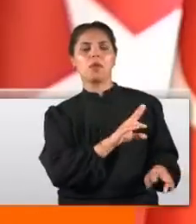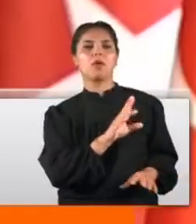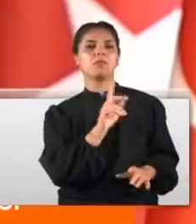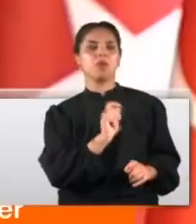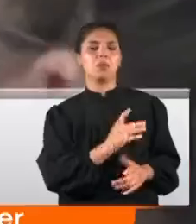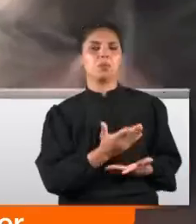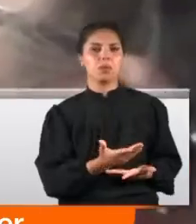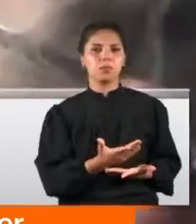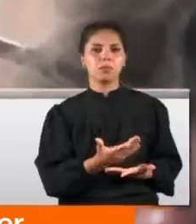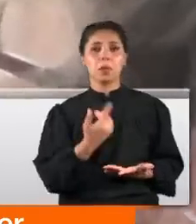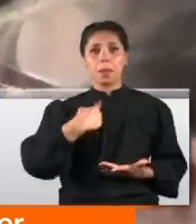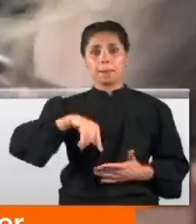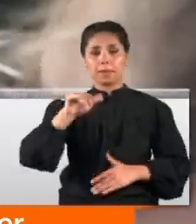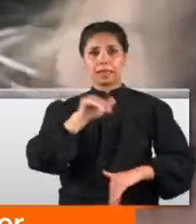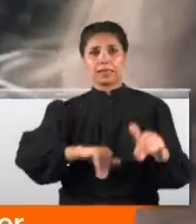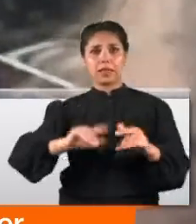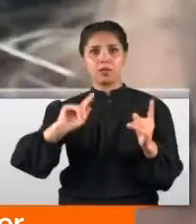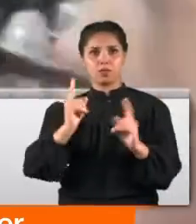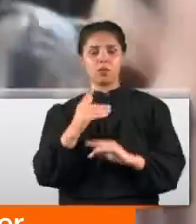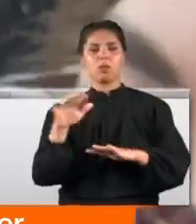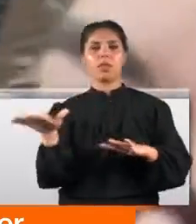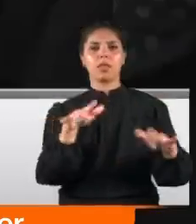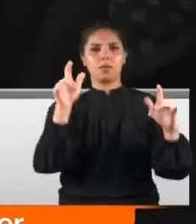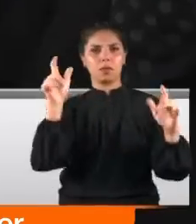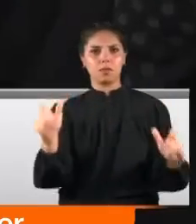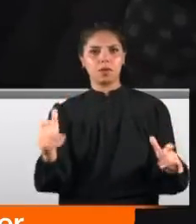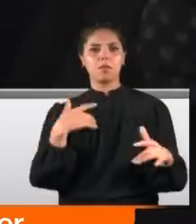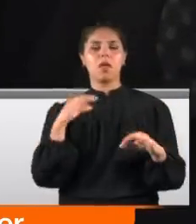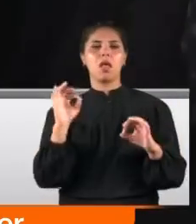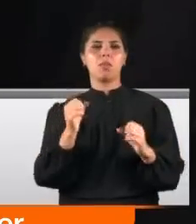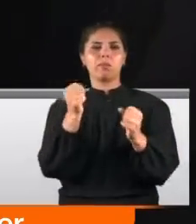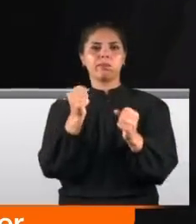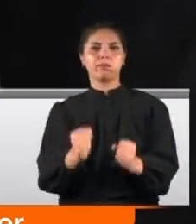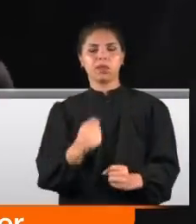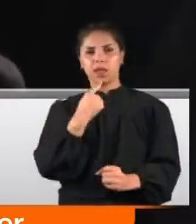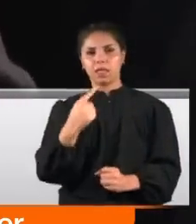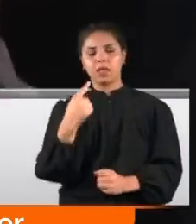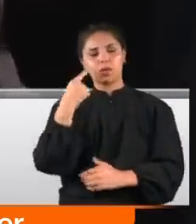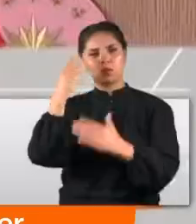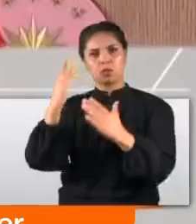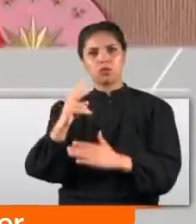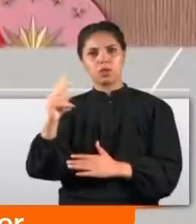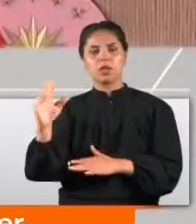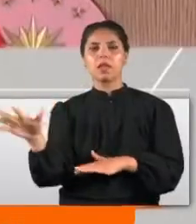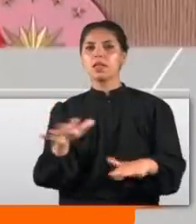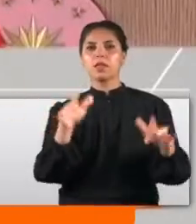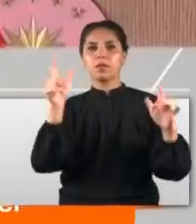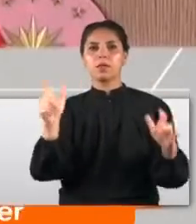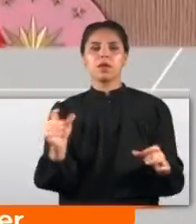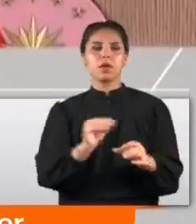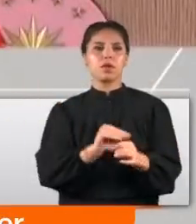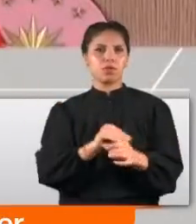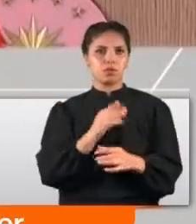hicap duymadılar. Biz seçim döneminde de deprem bölgesinden elimizi hiç çekmedik diye devam etti sözlerine. Deprem bölgesinde